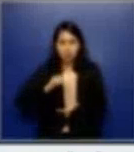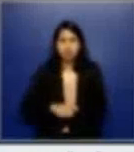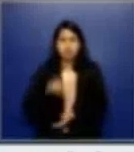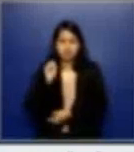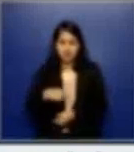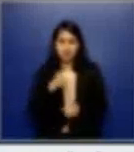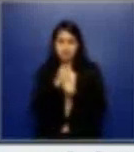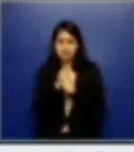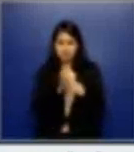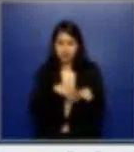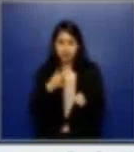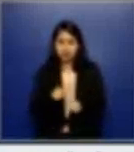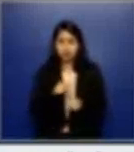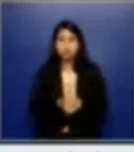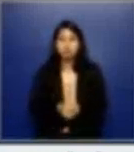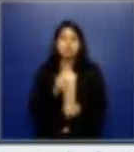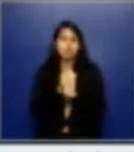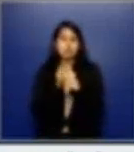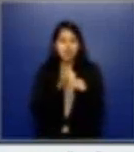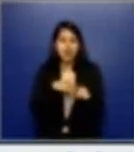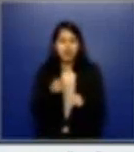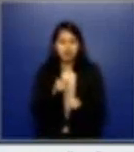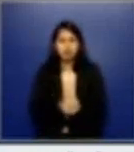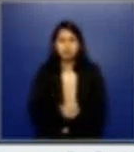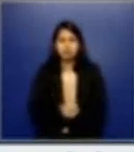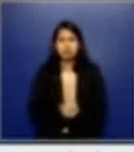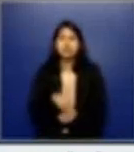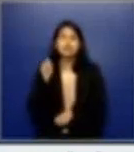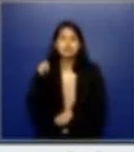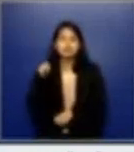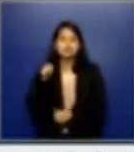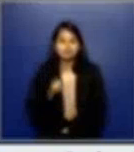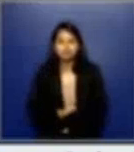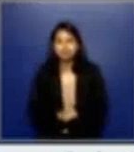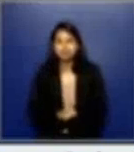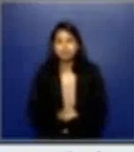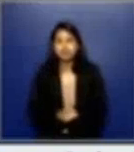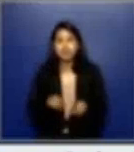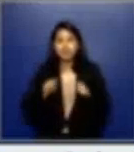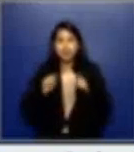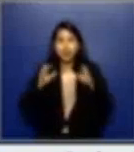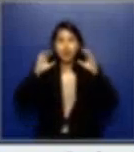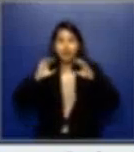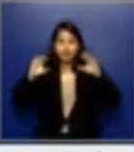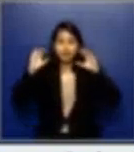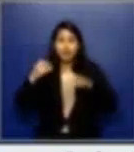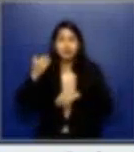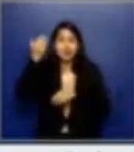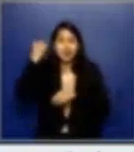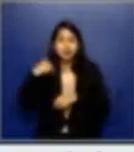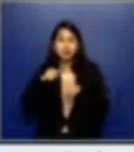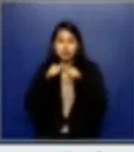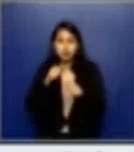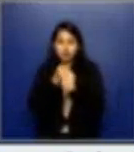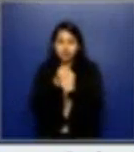อยู่นานน่ะก็เยอะสิก็ใช่ครับแต่มีคนหนึ่งรัฐบาลหนึ่งที่เป็นนายกใกล้เคียงกันเขาอยู่5